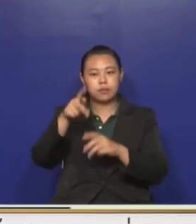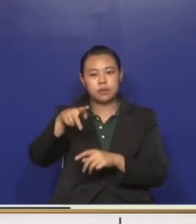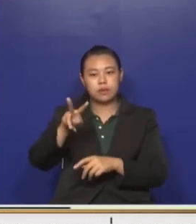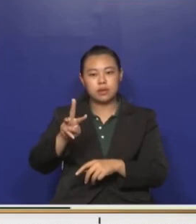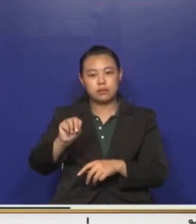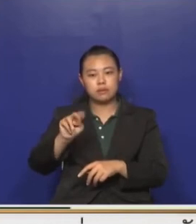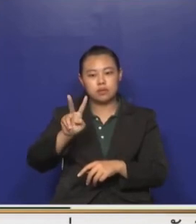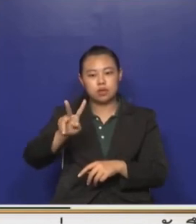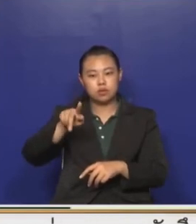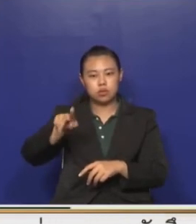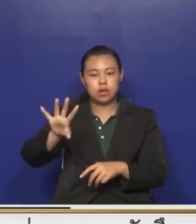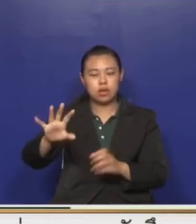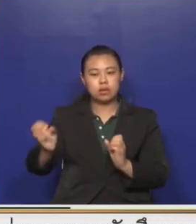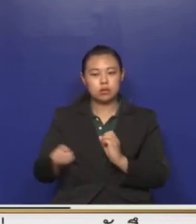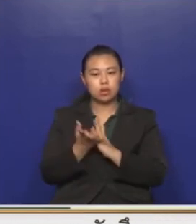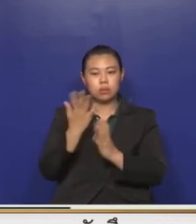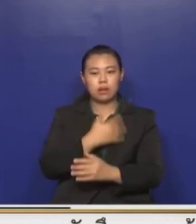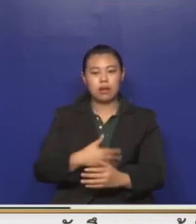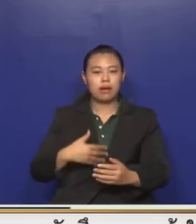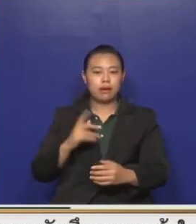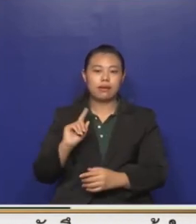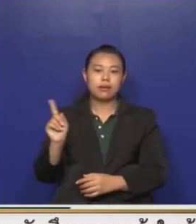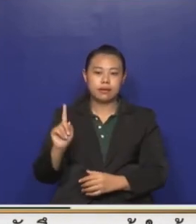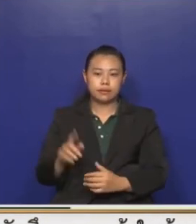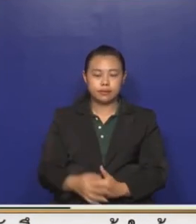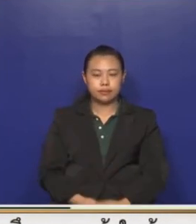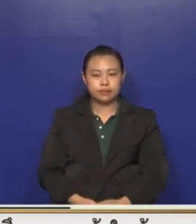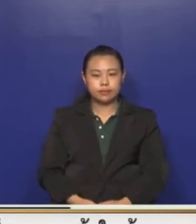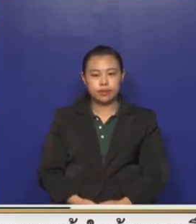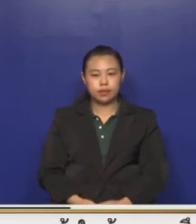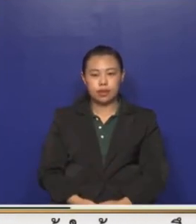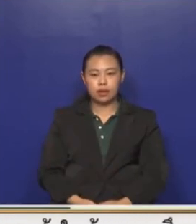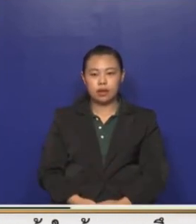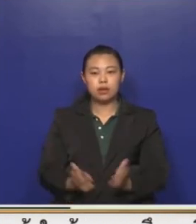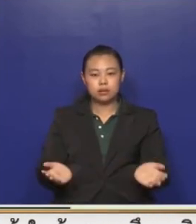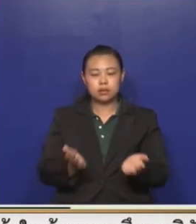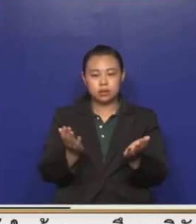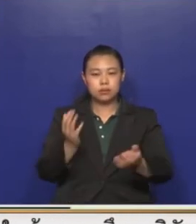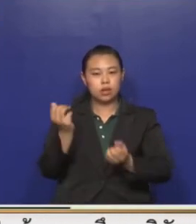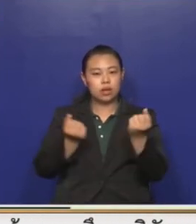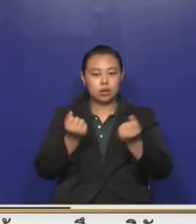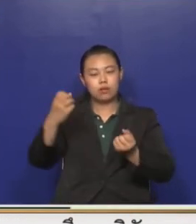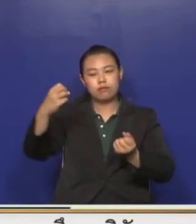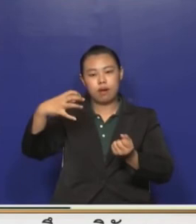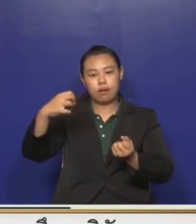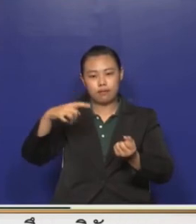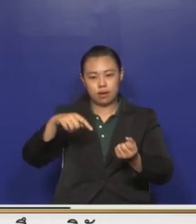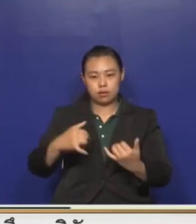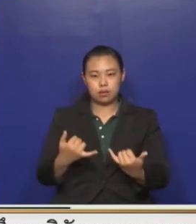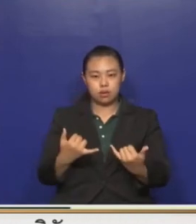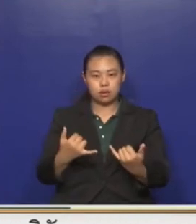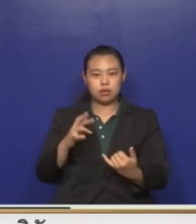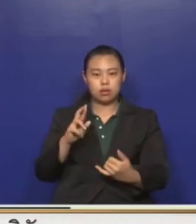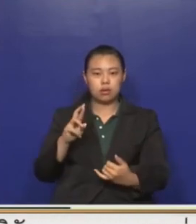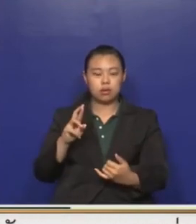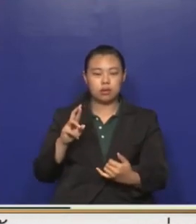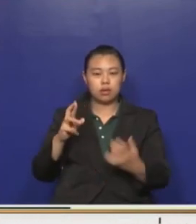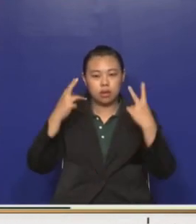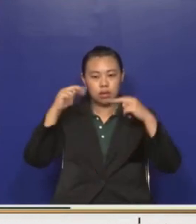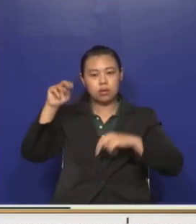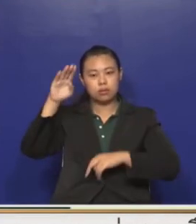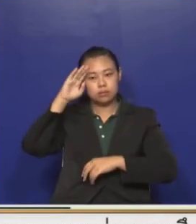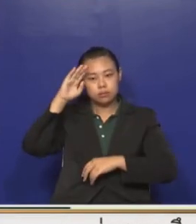ในการที่จะพลกดัน, การใช้รถภฟ้า,ในขณะนี้ท่านนายมตรีเวื้องต้นนั้น